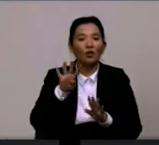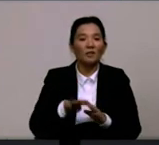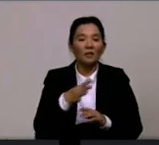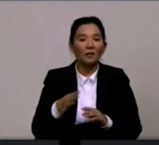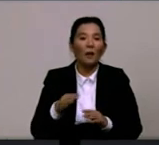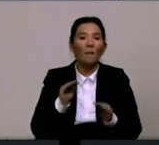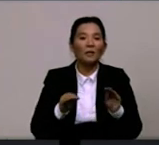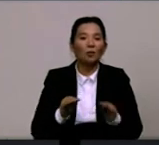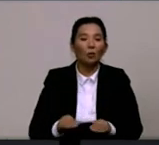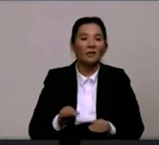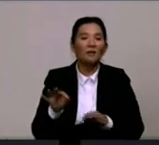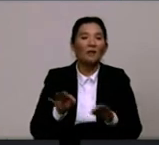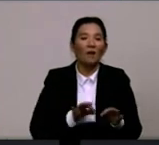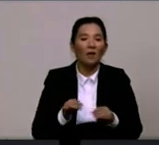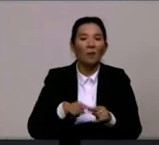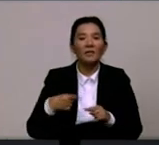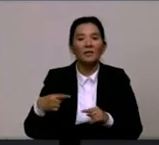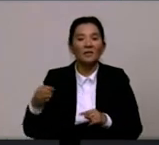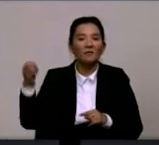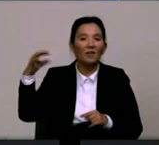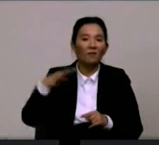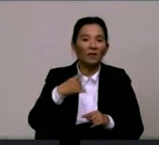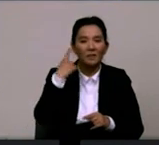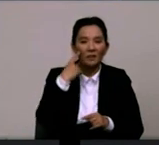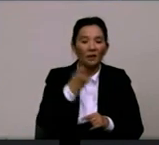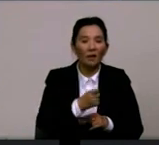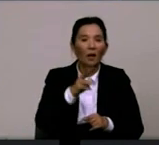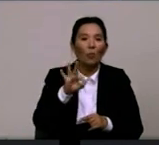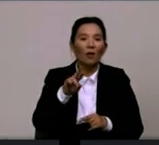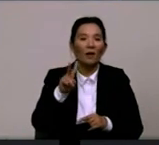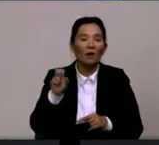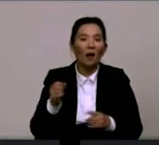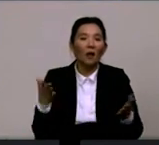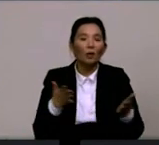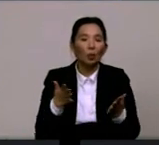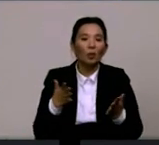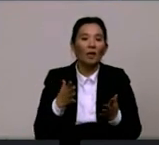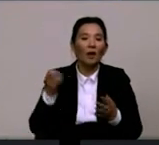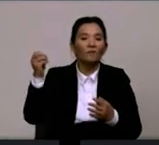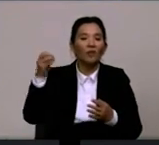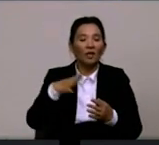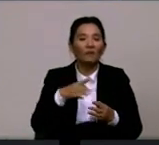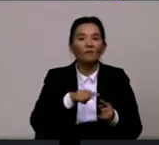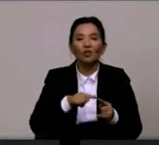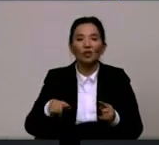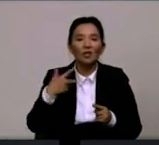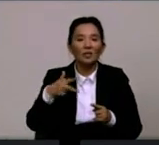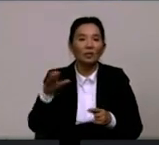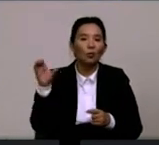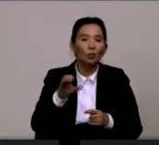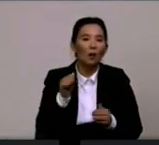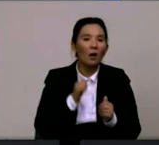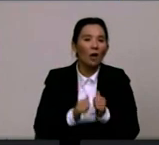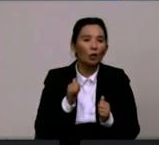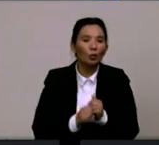график возможной последовательности световых сигналов маяка, который горит в течение 30 секунд